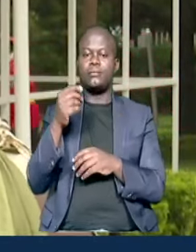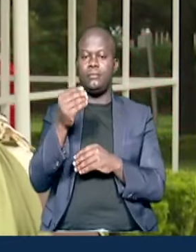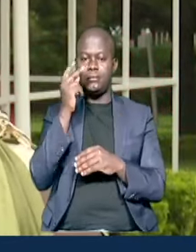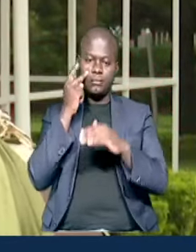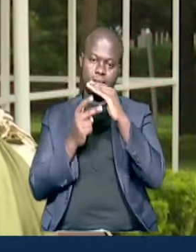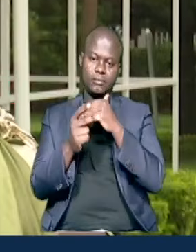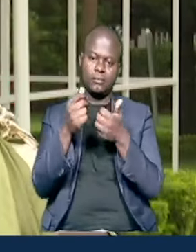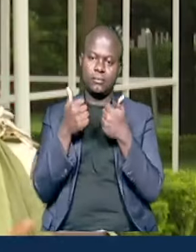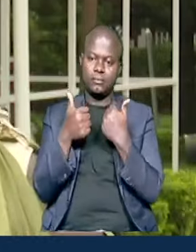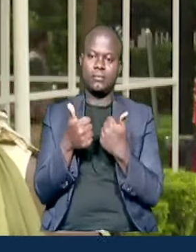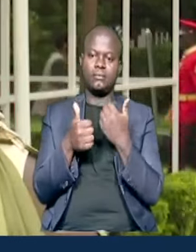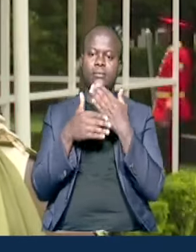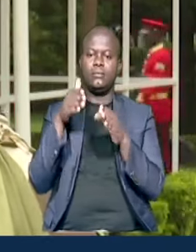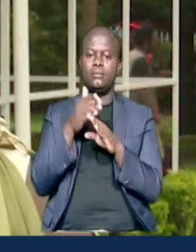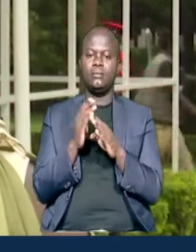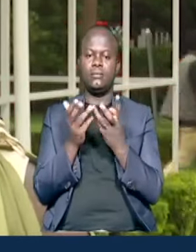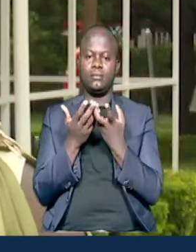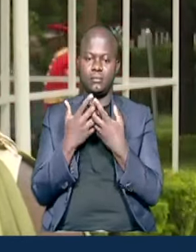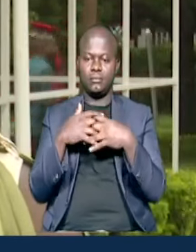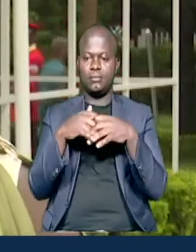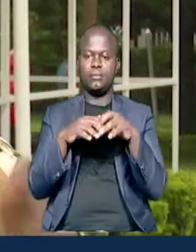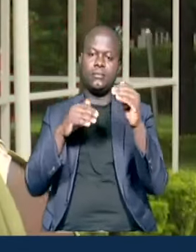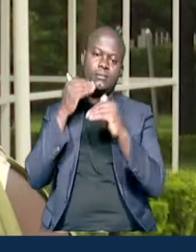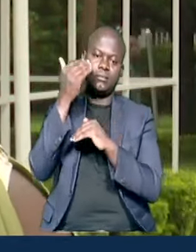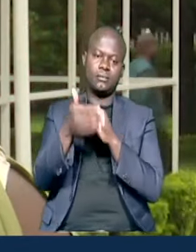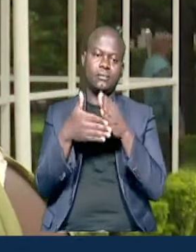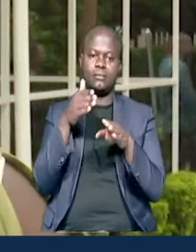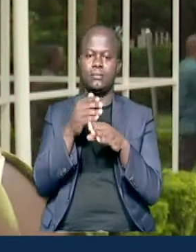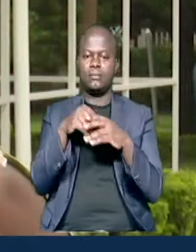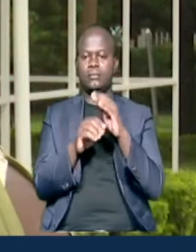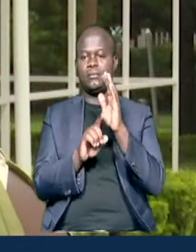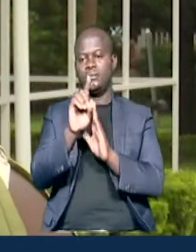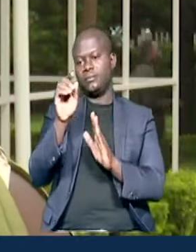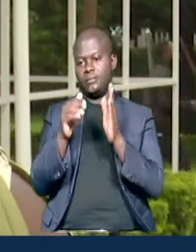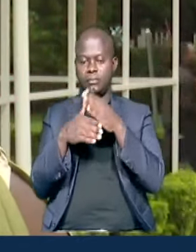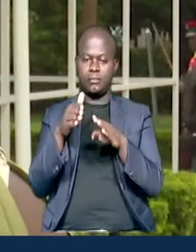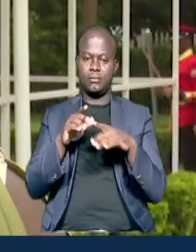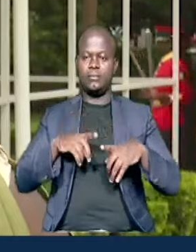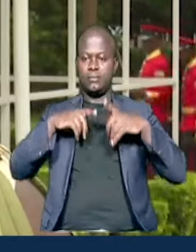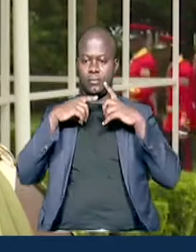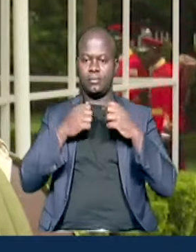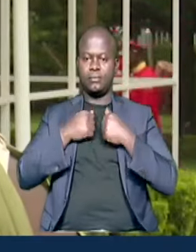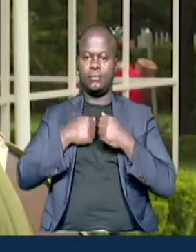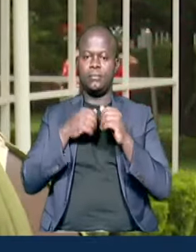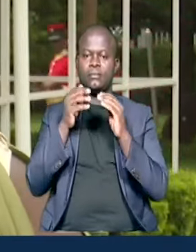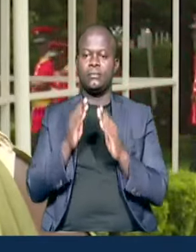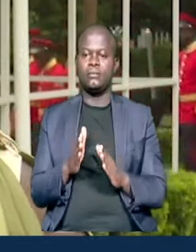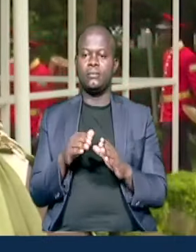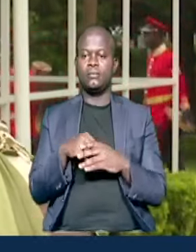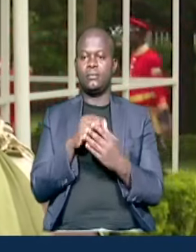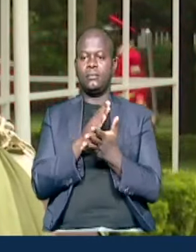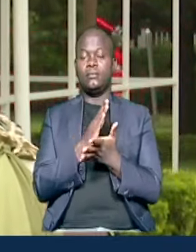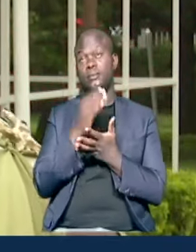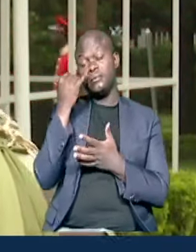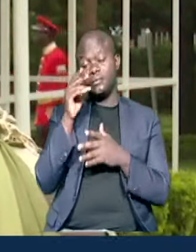kizima cyo kubakira ku bumwe hanyuma tukubakiraho iterambere tukubakiraho imibereho y'abanyarwanda mu by'ukuri